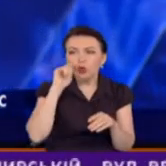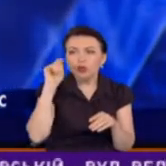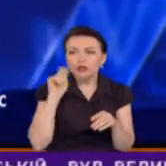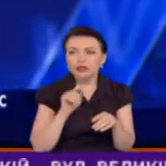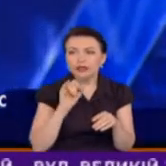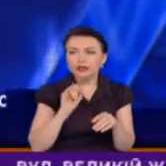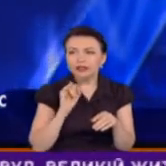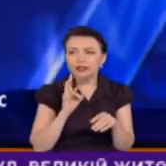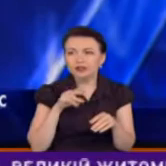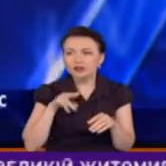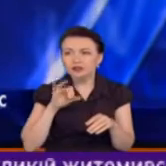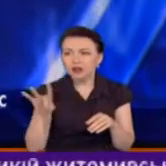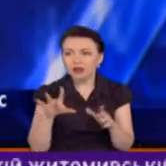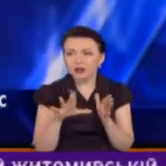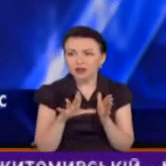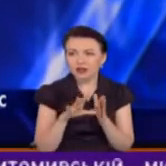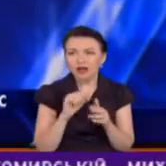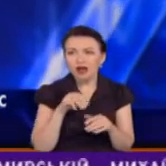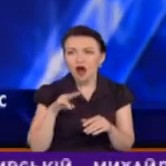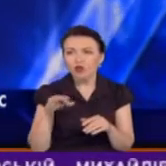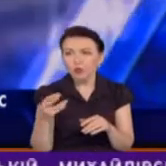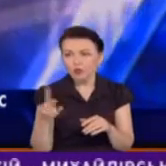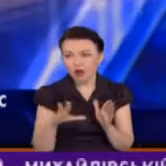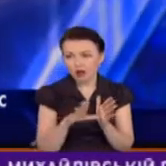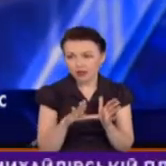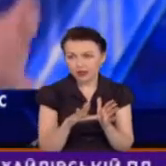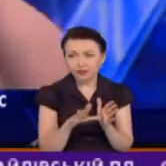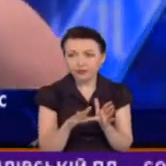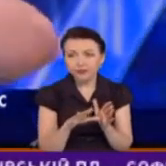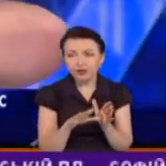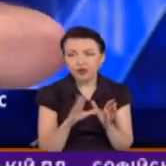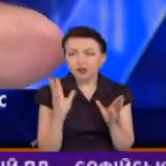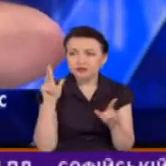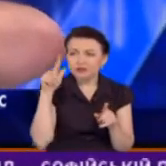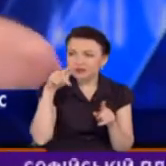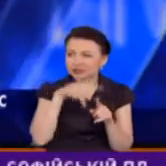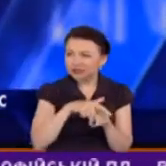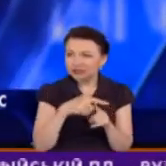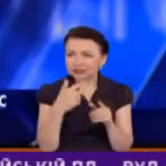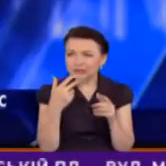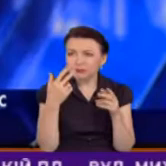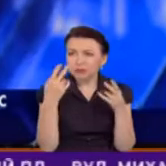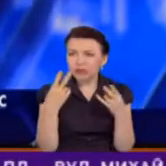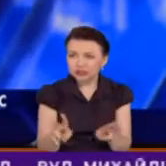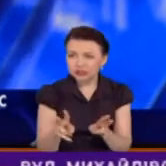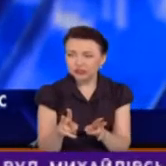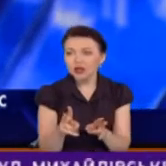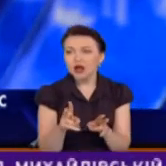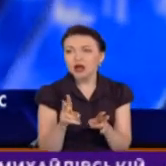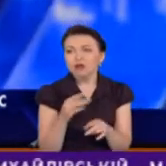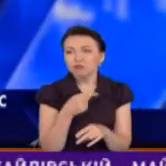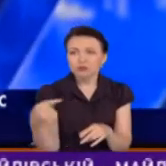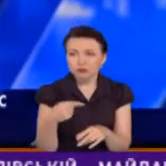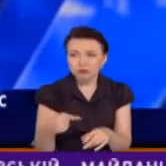Укрінтеренерго нещасну і на атомну, на енергоатом. Розумієте? Тобто на них всі збитки там будуть покладати. Але